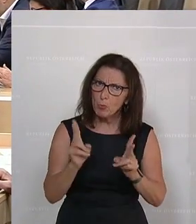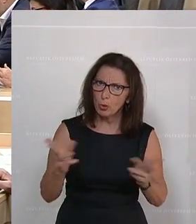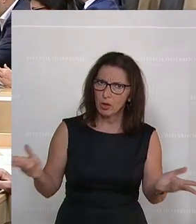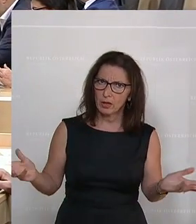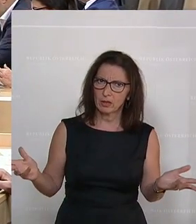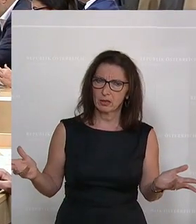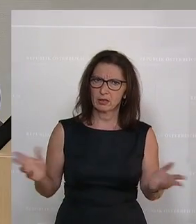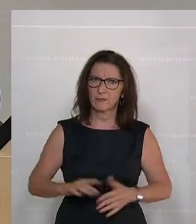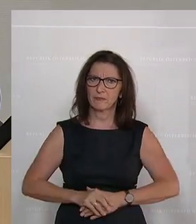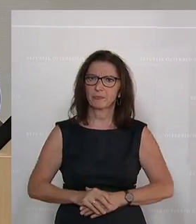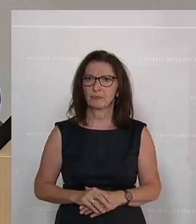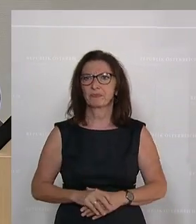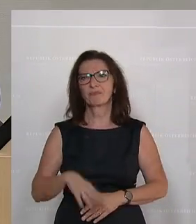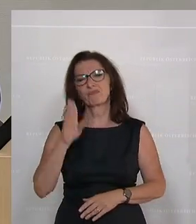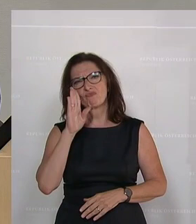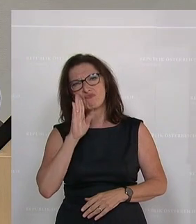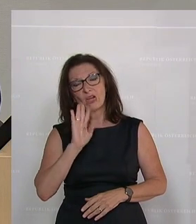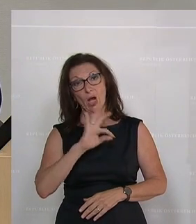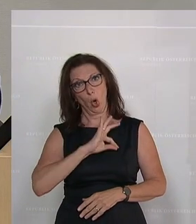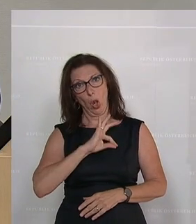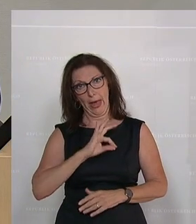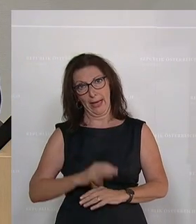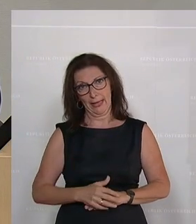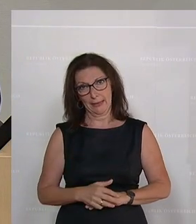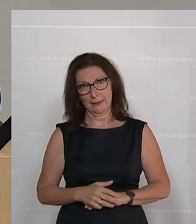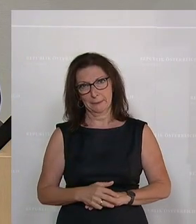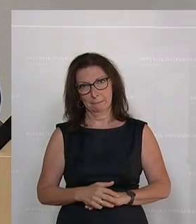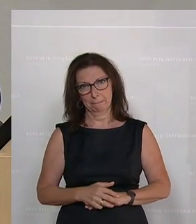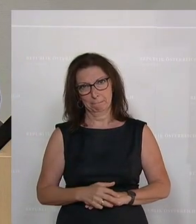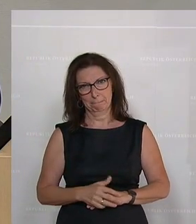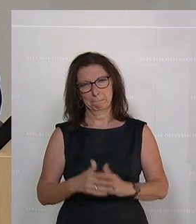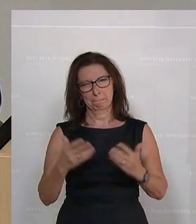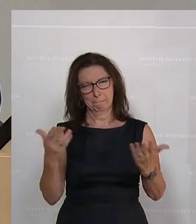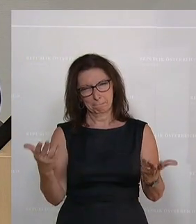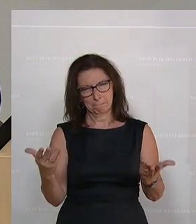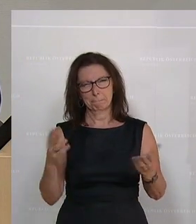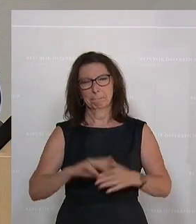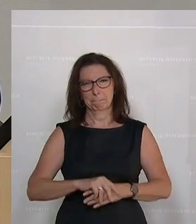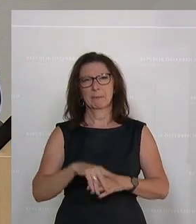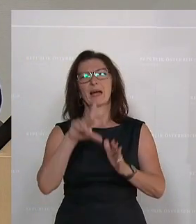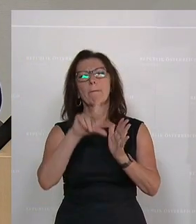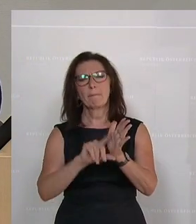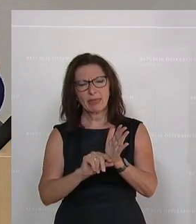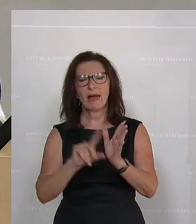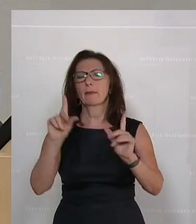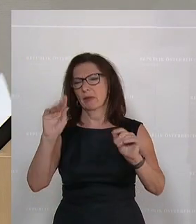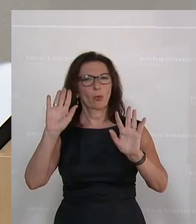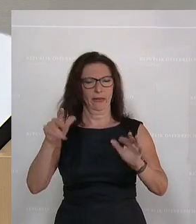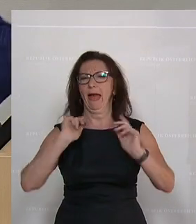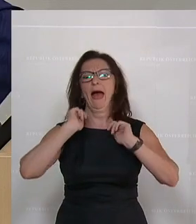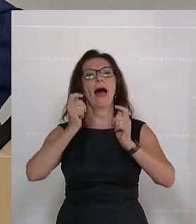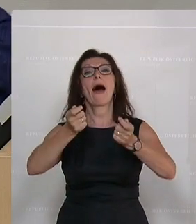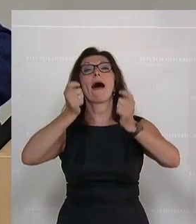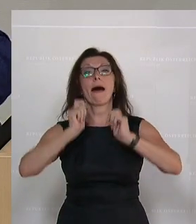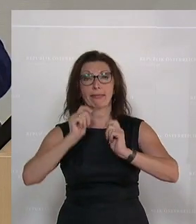würde diesen kollegen bieten keine emotionen zu verlassen das ist die minderheit da ist der antrag abgelehnt